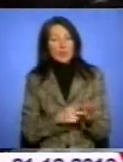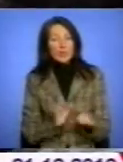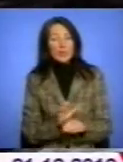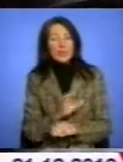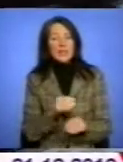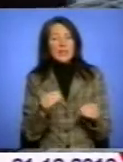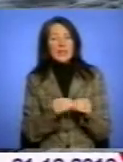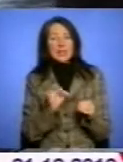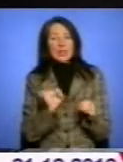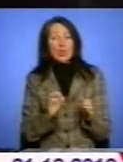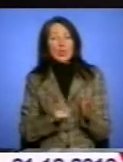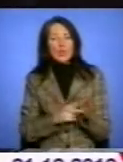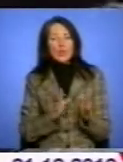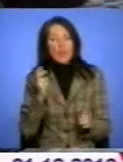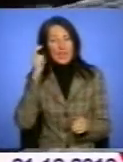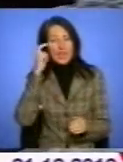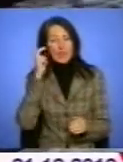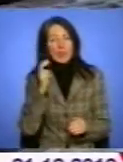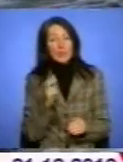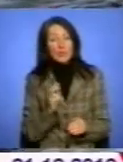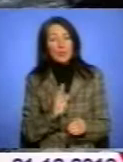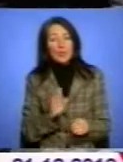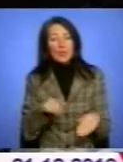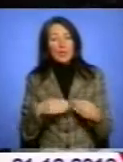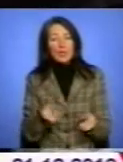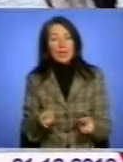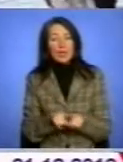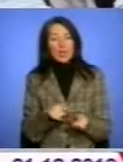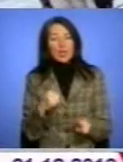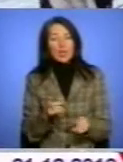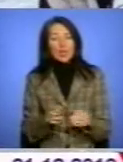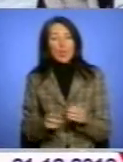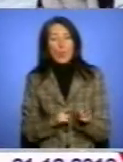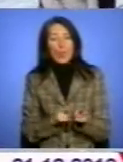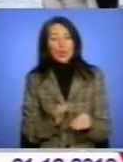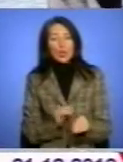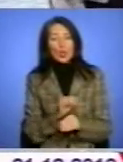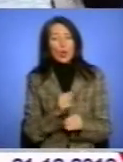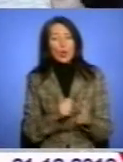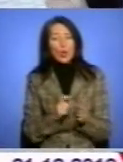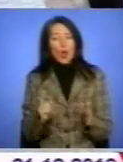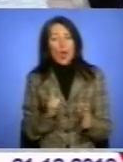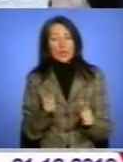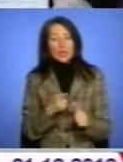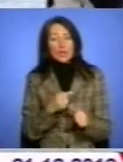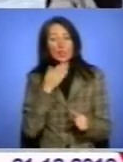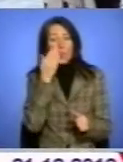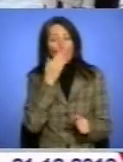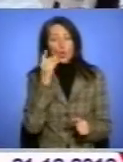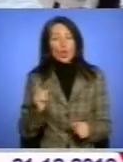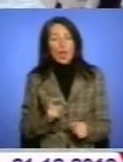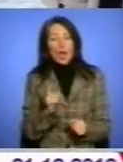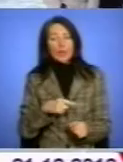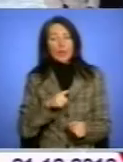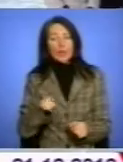і в 10:07 в Києві. Був даний також один поїзд додатковий до Харкова. Називається поїзд Ужгород-Харків,